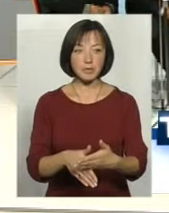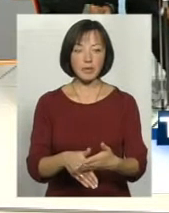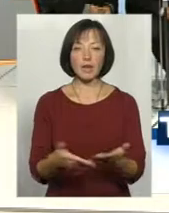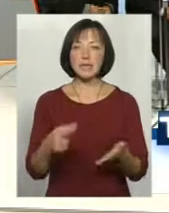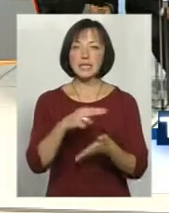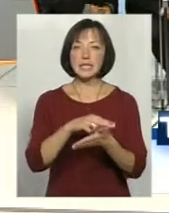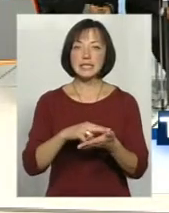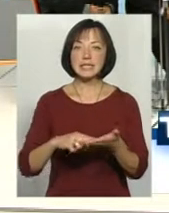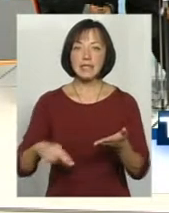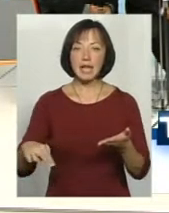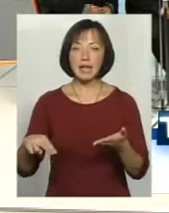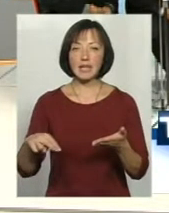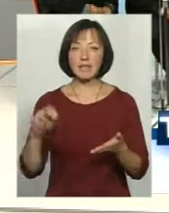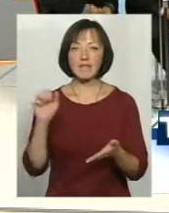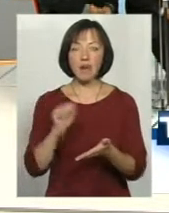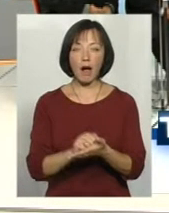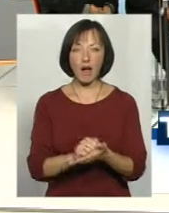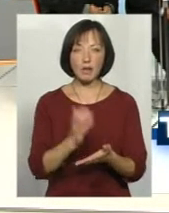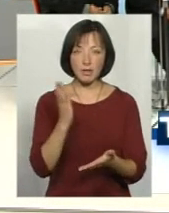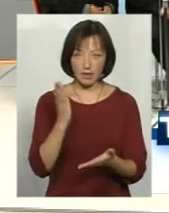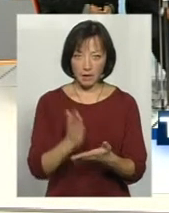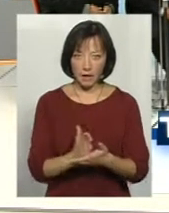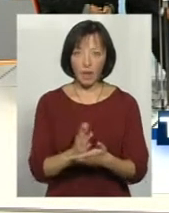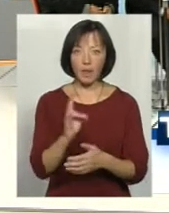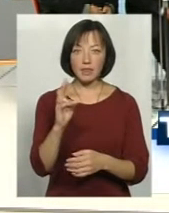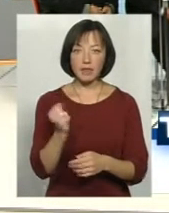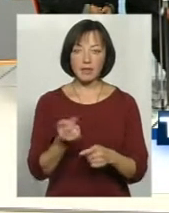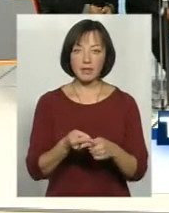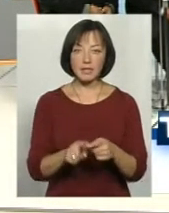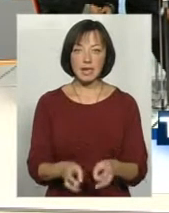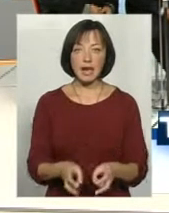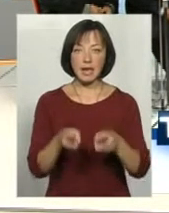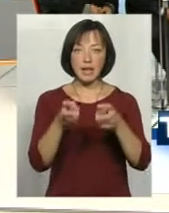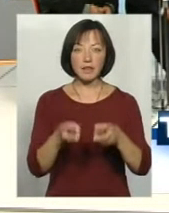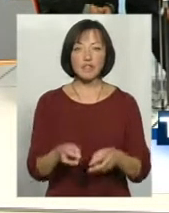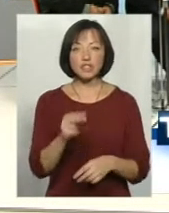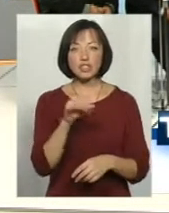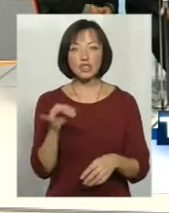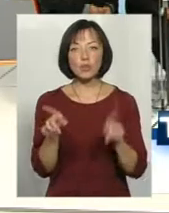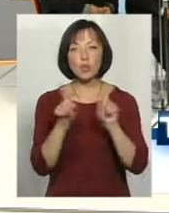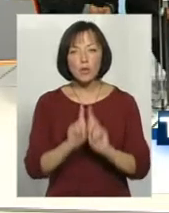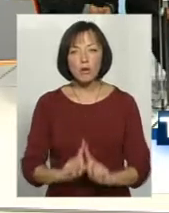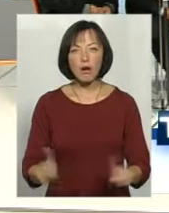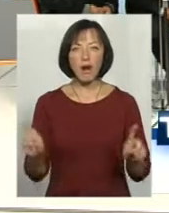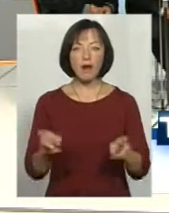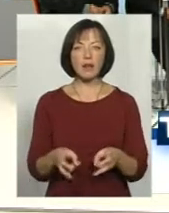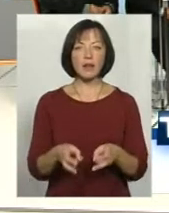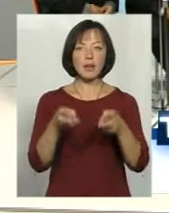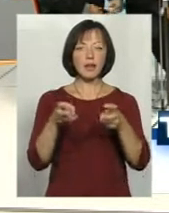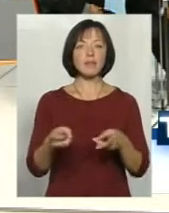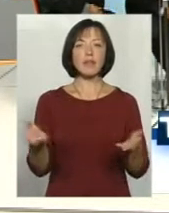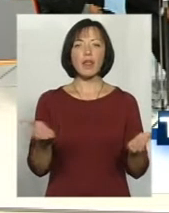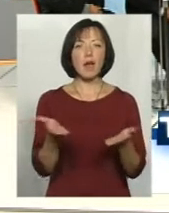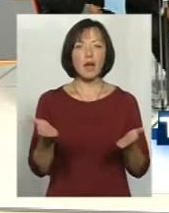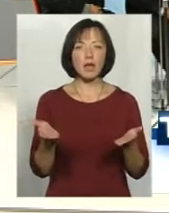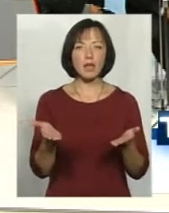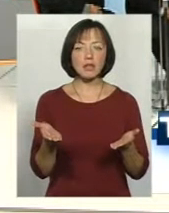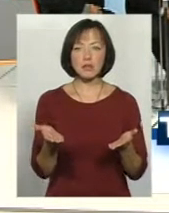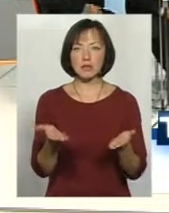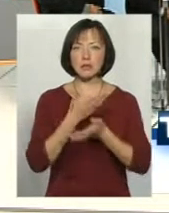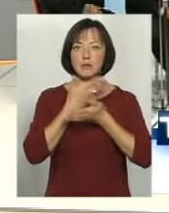сертифікати, чи є вони на той ліфт, який має бути, чи це має бути якийсь унікальний ліфт, який,